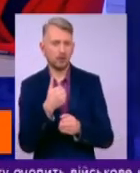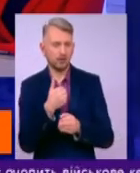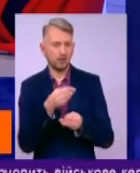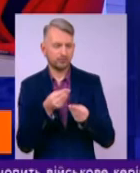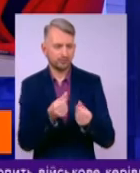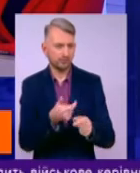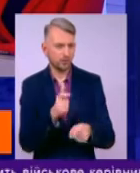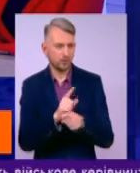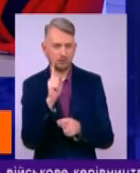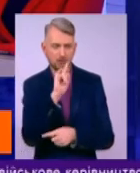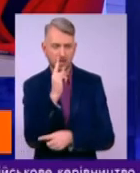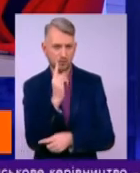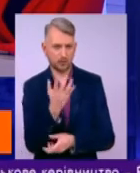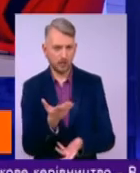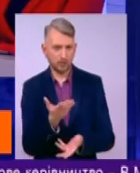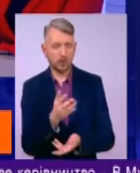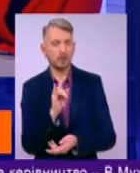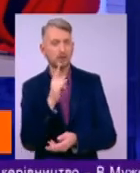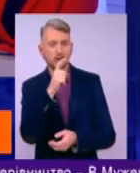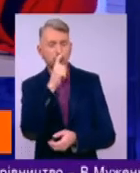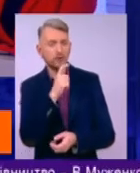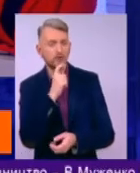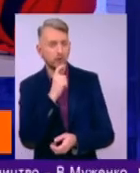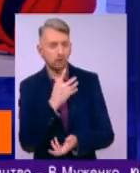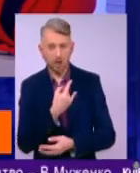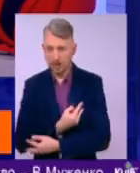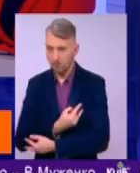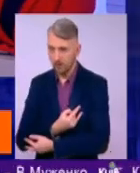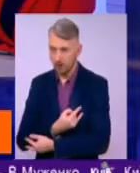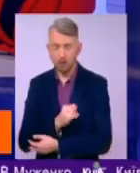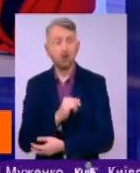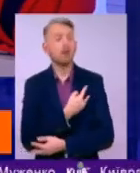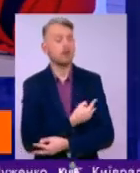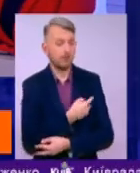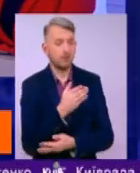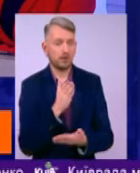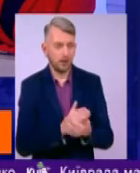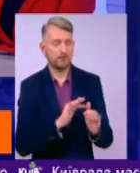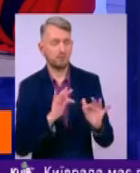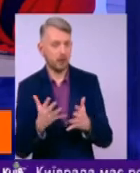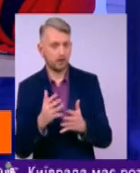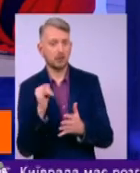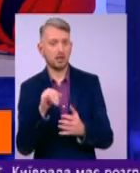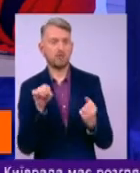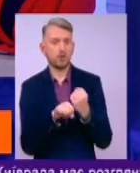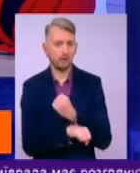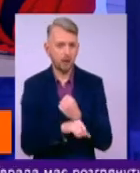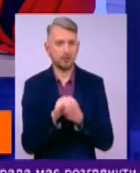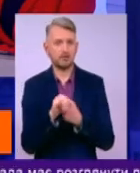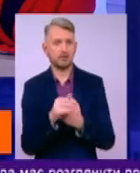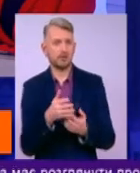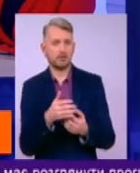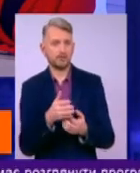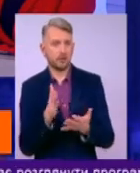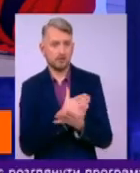маленьку дитину. І дитина не усвідомлює, із немовлят є випадки і гвалтування, розбещень